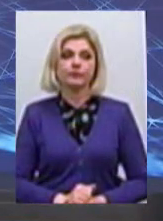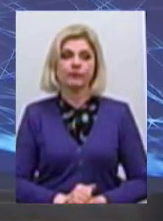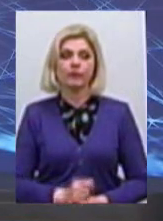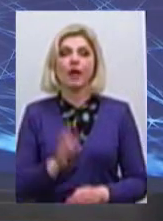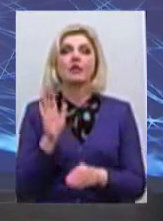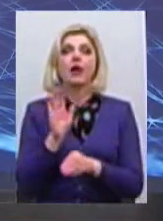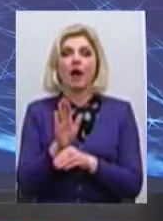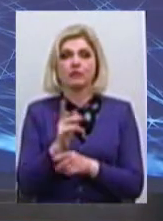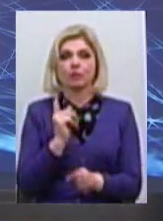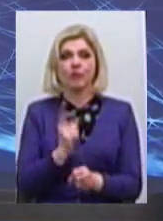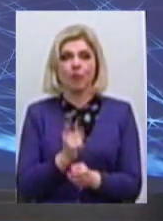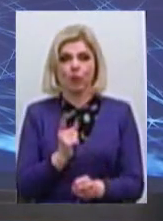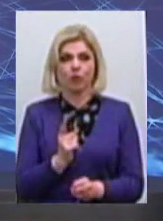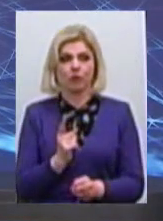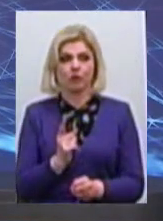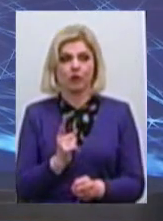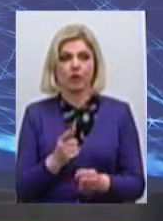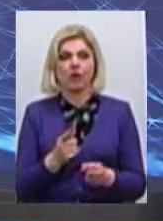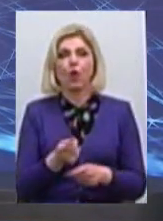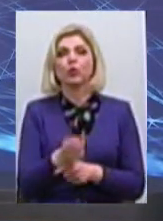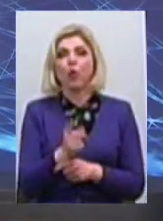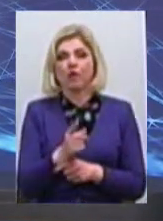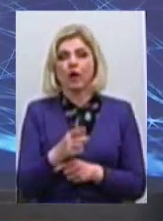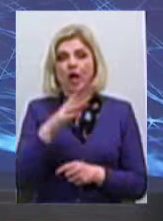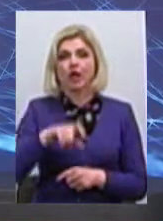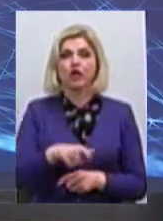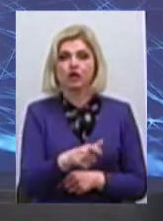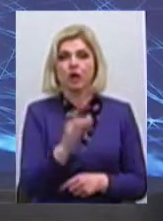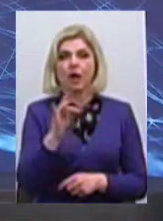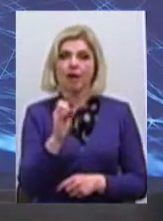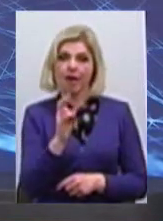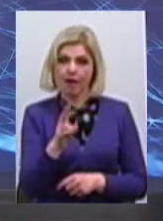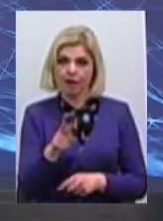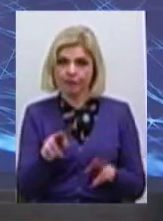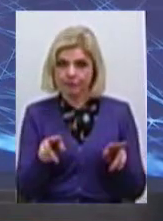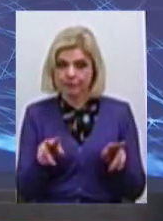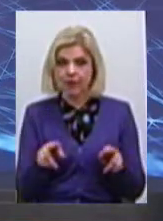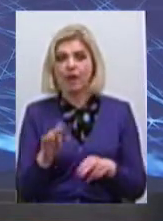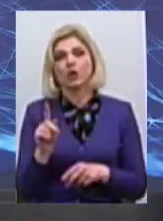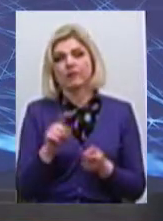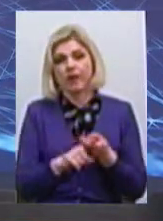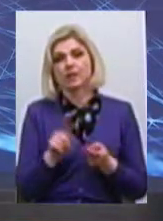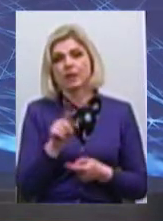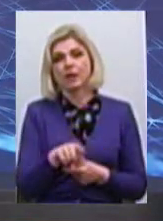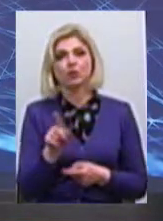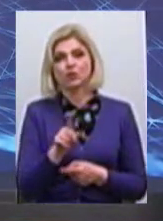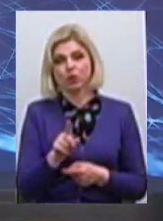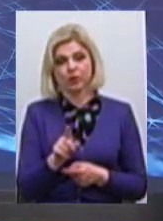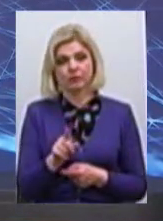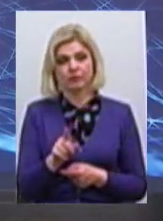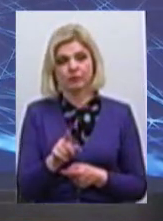наказом заборонено лов річкового рака в зв'язку з тим, що